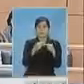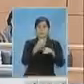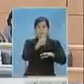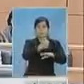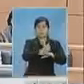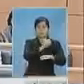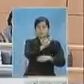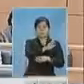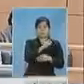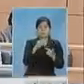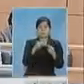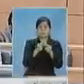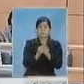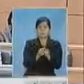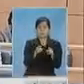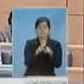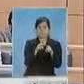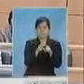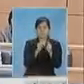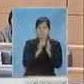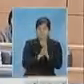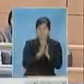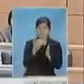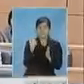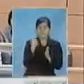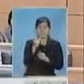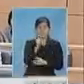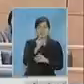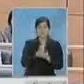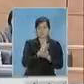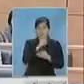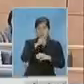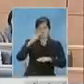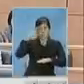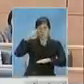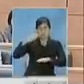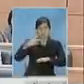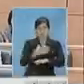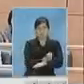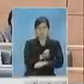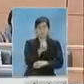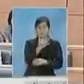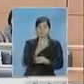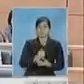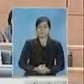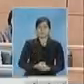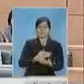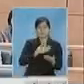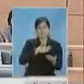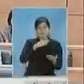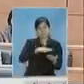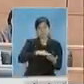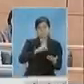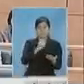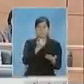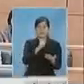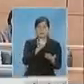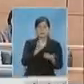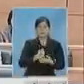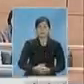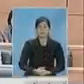นะครับถ้าไม่มีการรัฐประหารโดยพลเอกสนธิบุญยรัตกลินผมก็ไม่แน่ใจว่าสถานการณ์